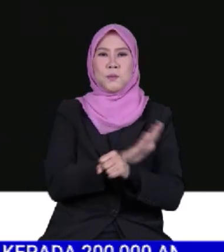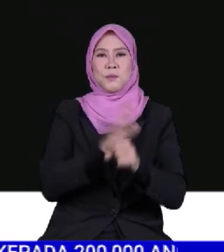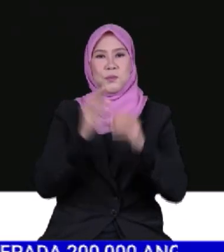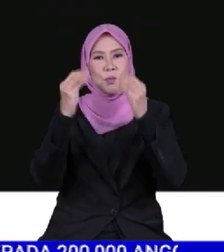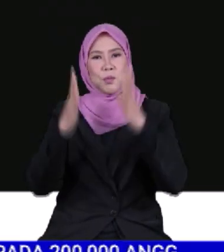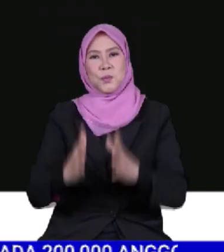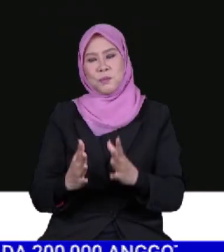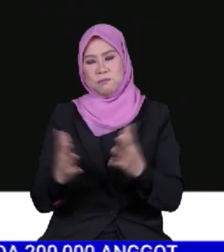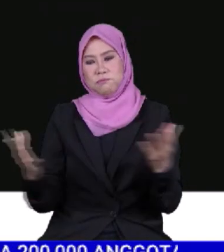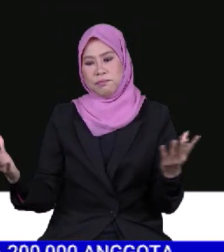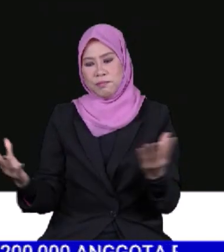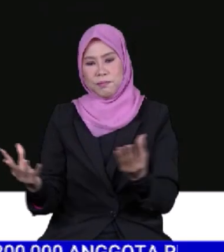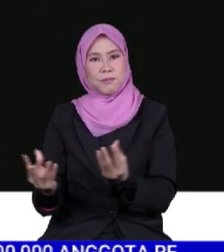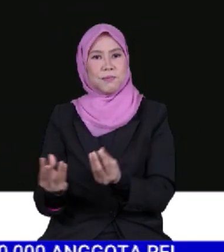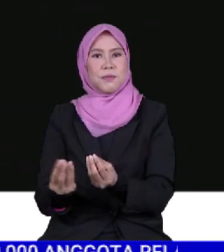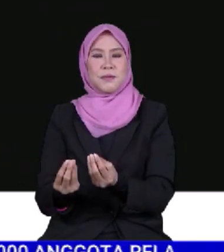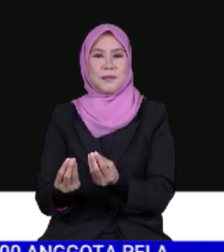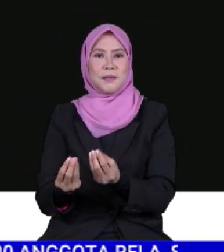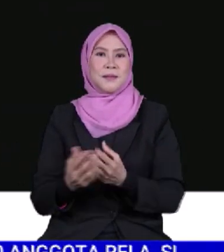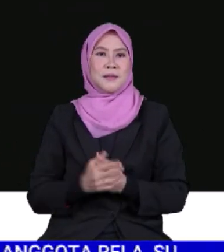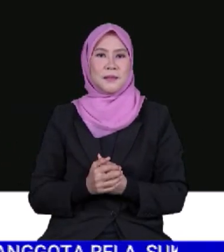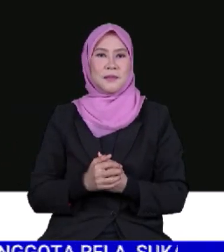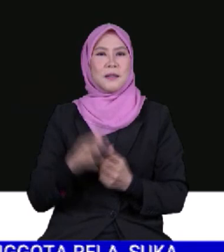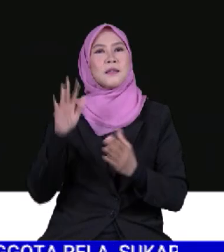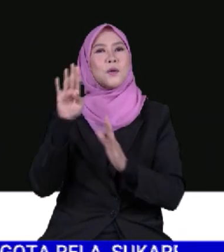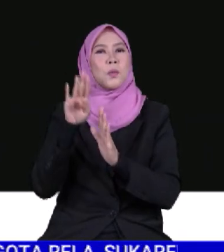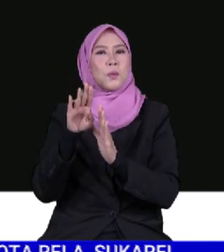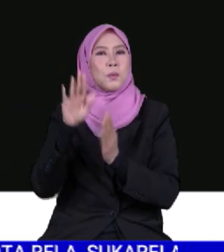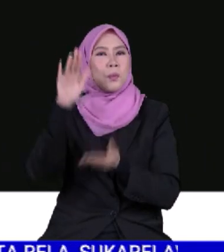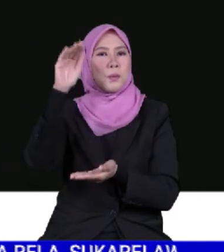ramai Guru kita ada kekurangan seramai